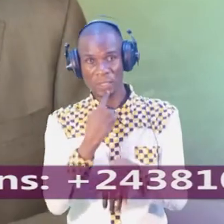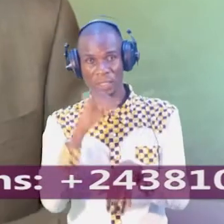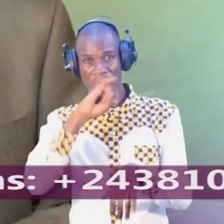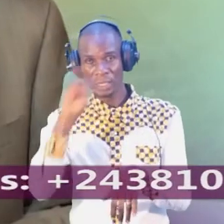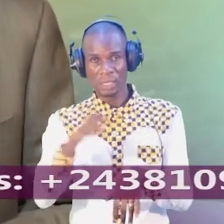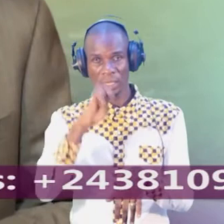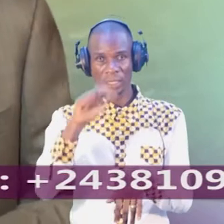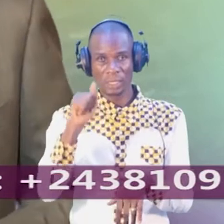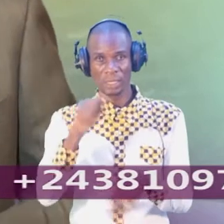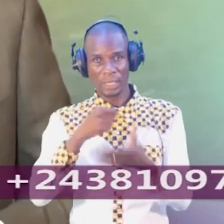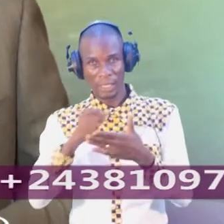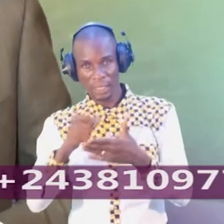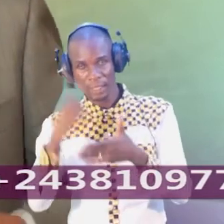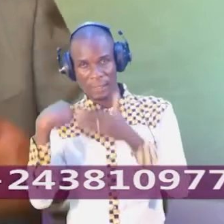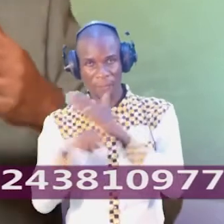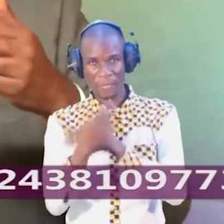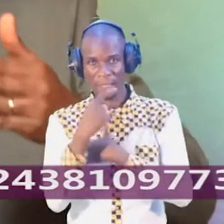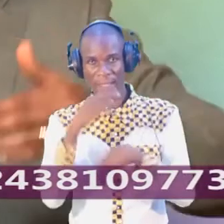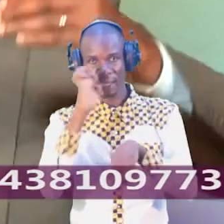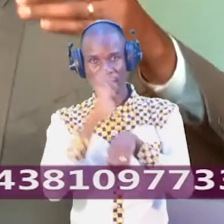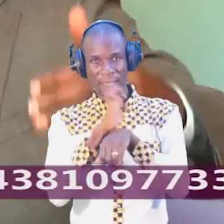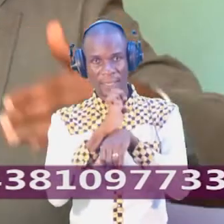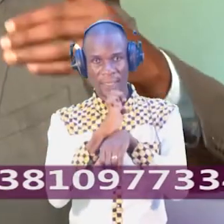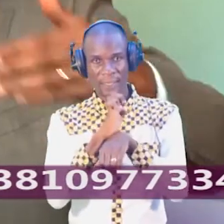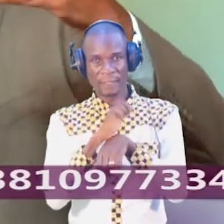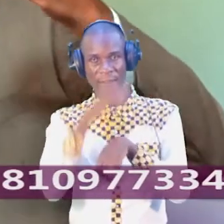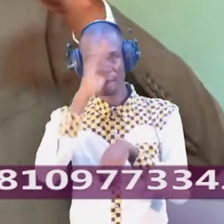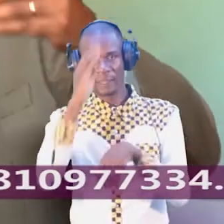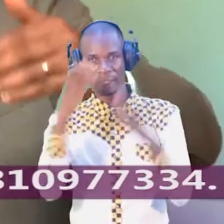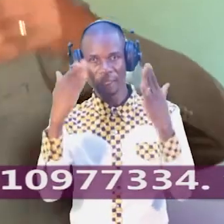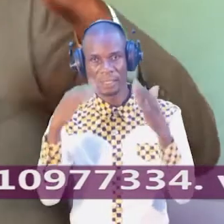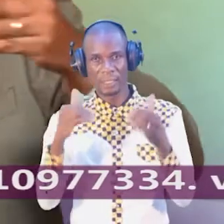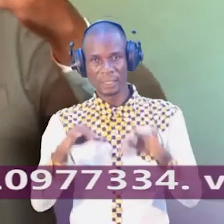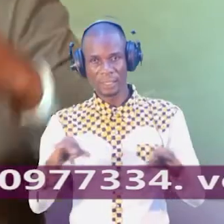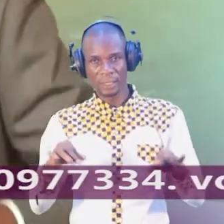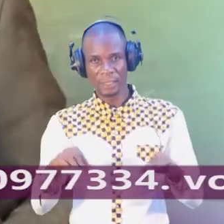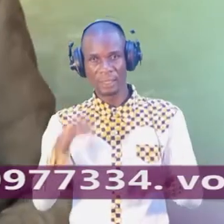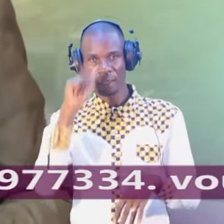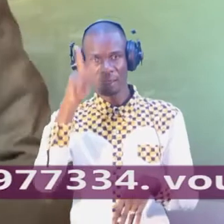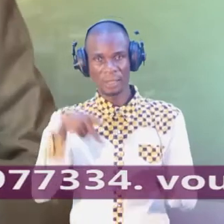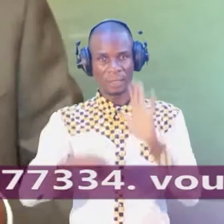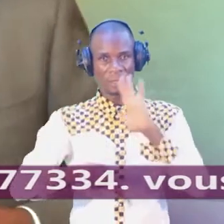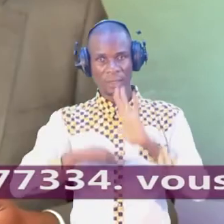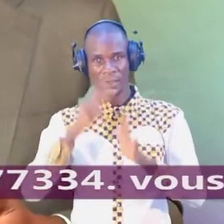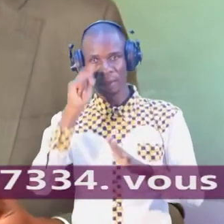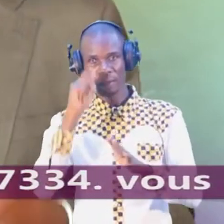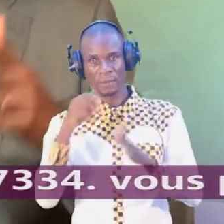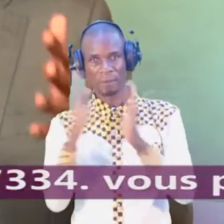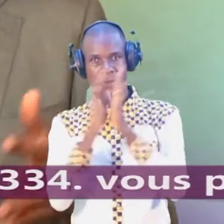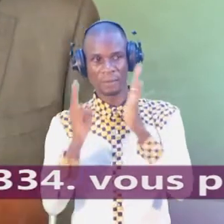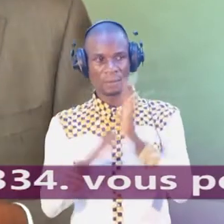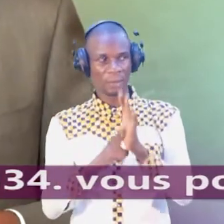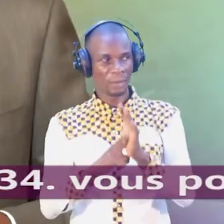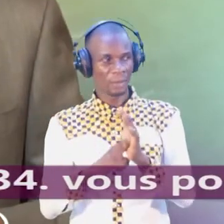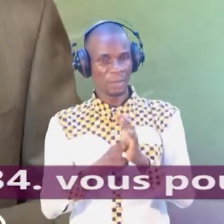e nkolo apesa ki na mokanda na apocalypse. Yohane azali kolakisa boye bato na nzambe oyo ya mikolo ya